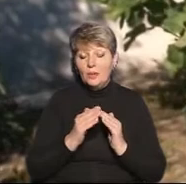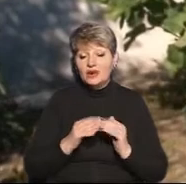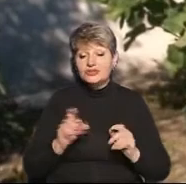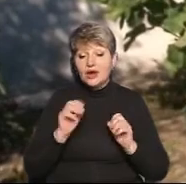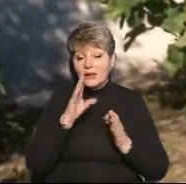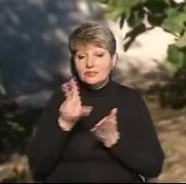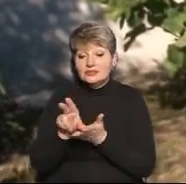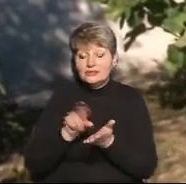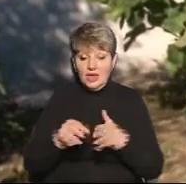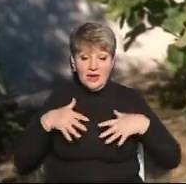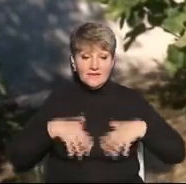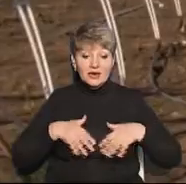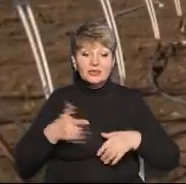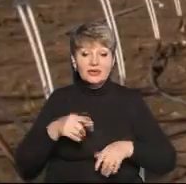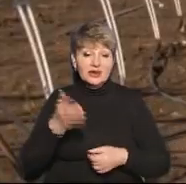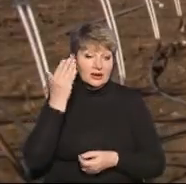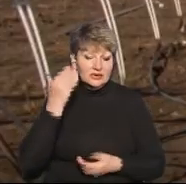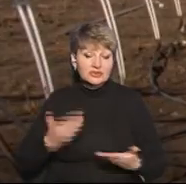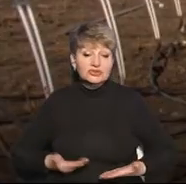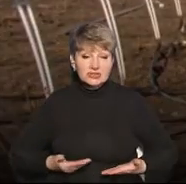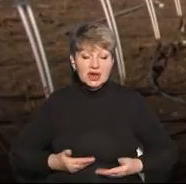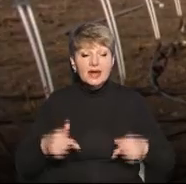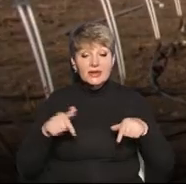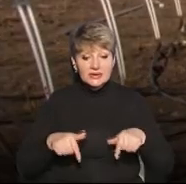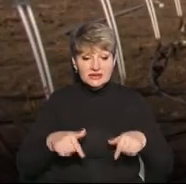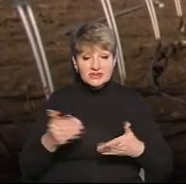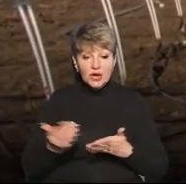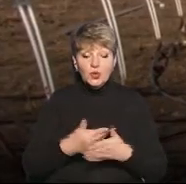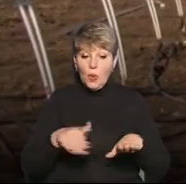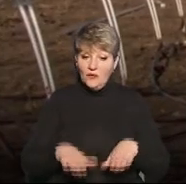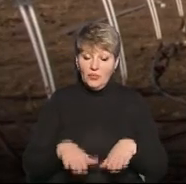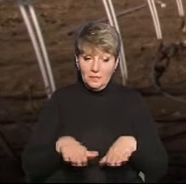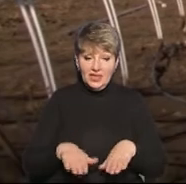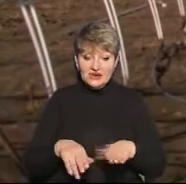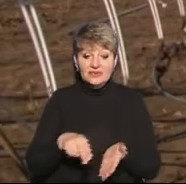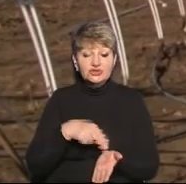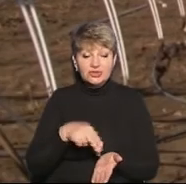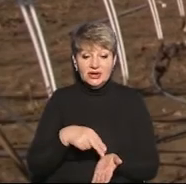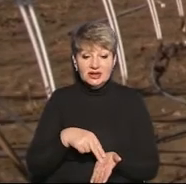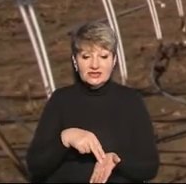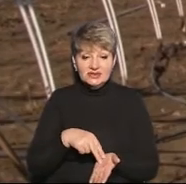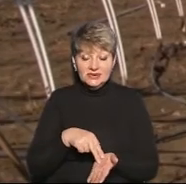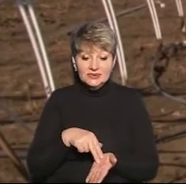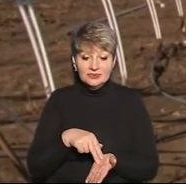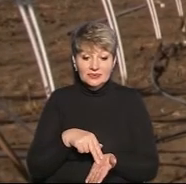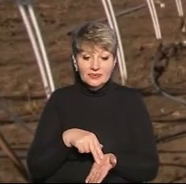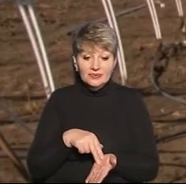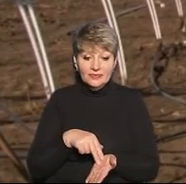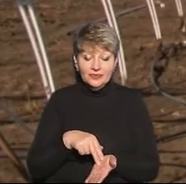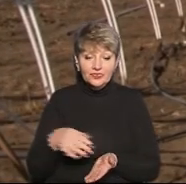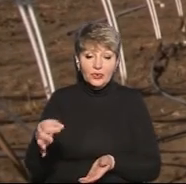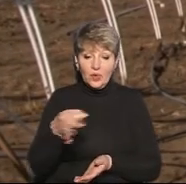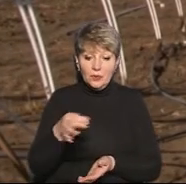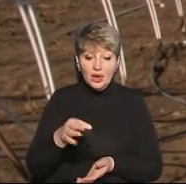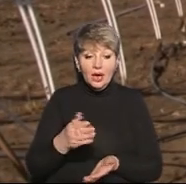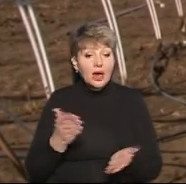Криму, де жив до окупації. Здесь на новому місці в Черкасах. Тут, на новому місці, в Черкаській